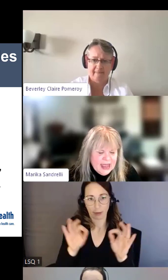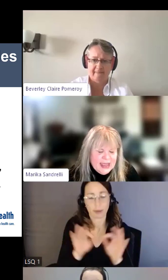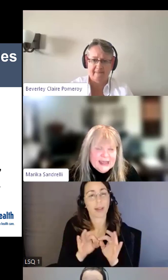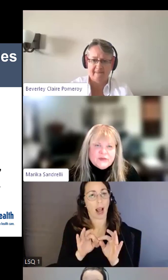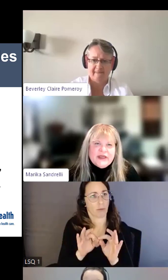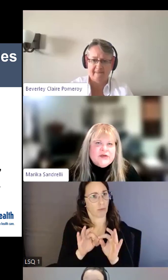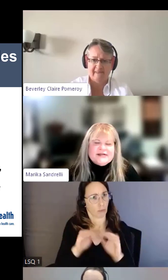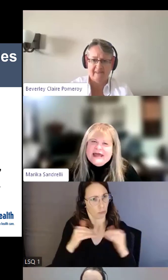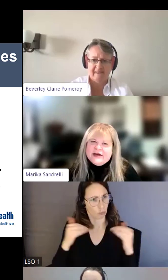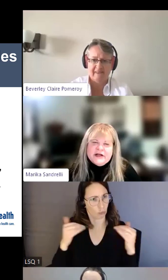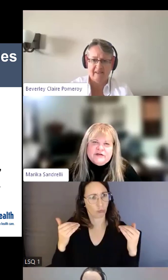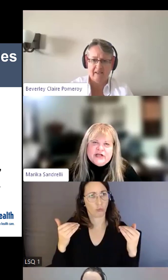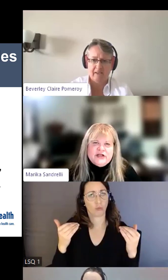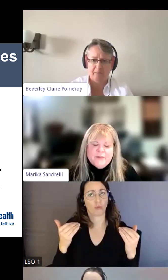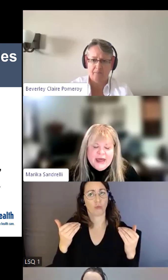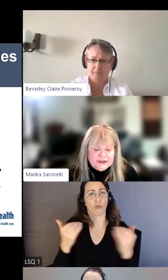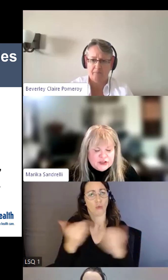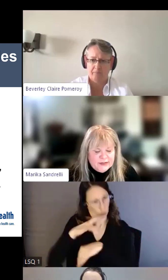qui